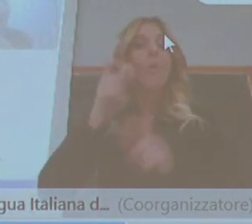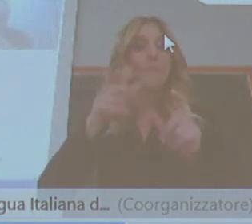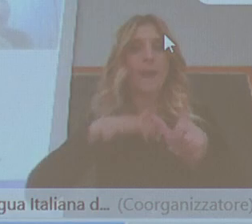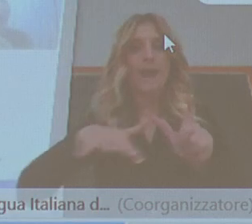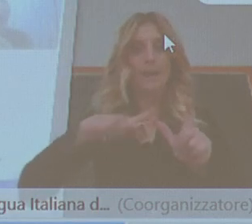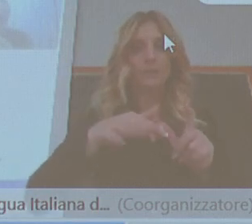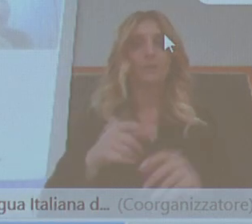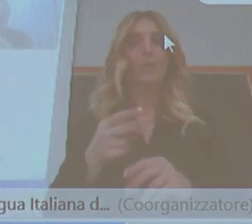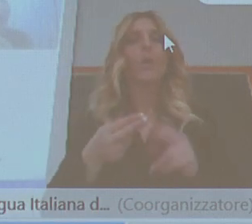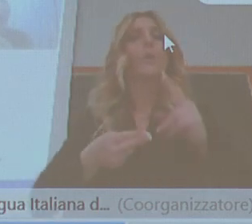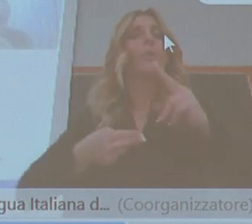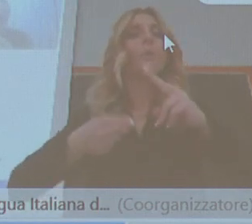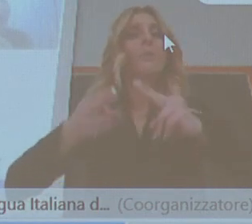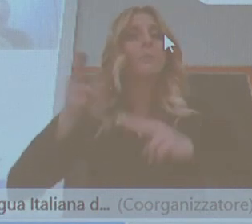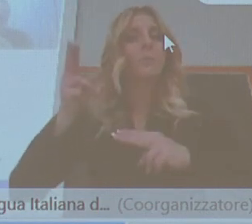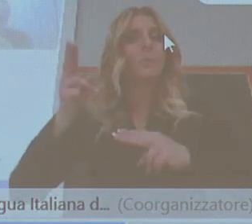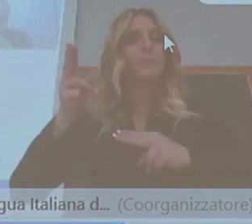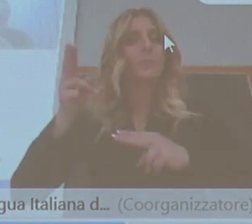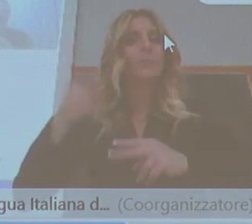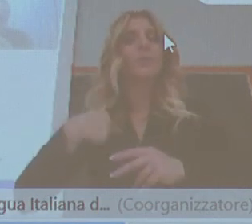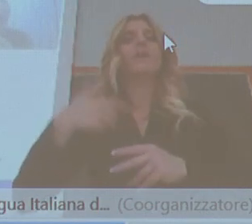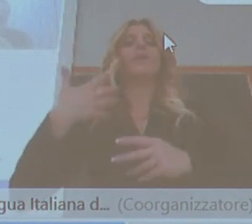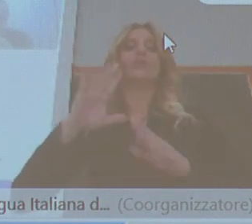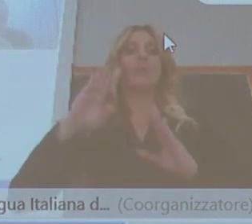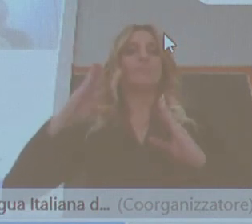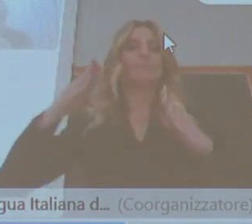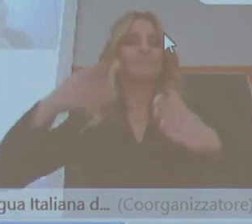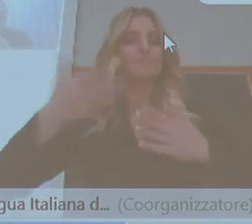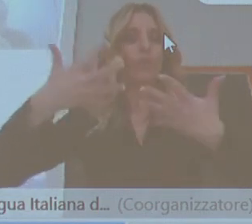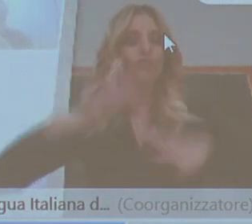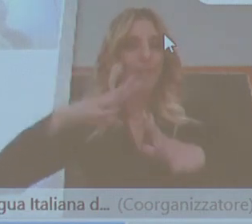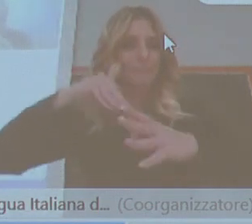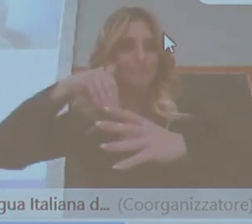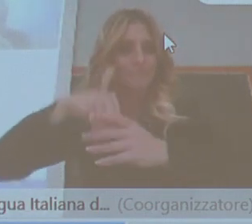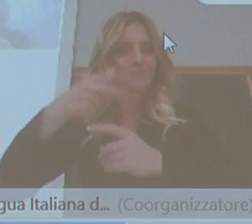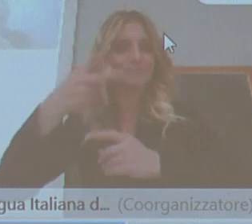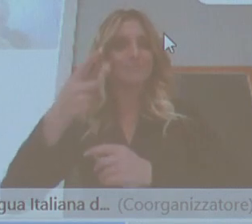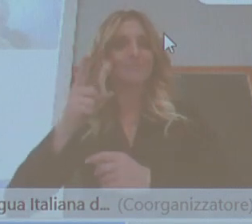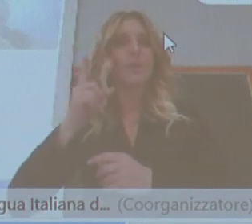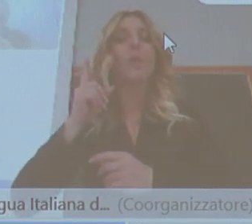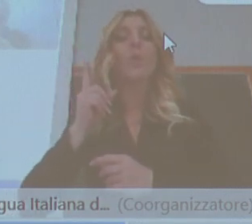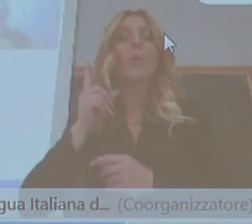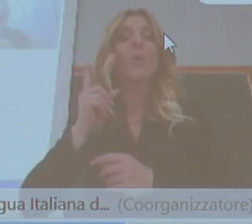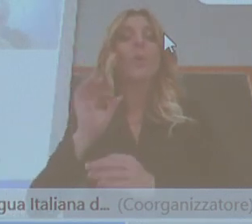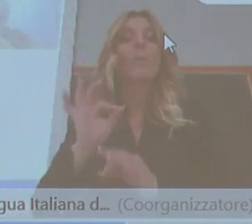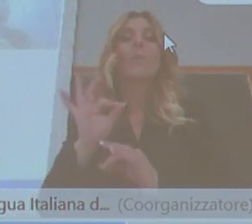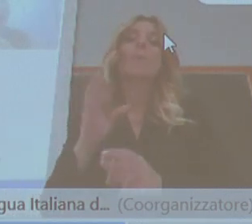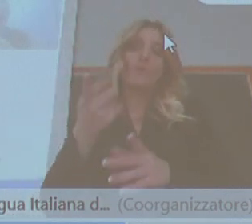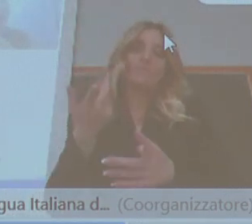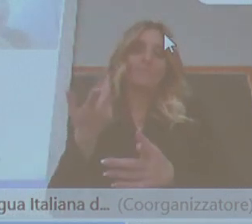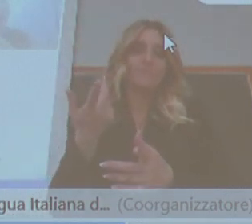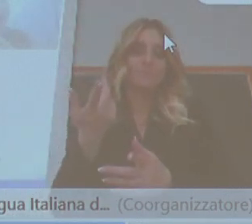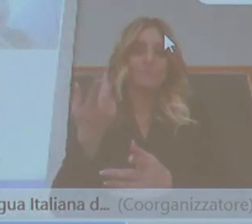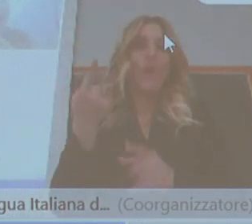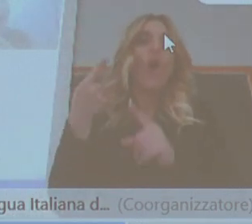quindi soprattutto già ci addentriamo maggiormente in quello che è proprio il fulcro